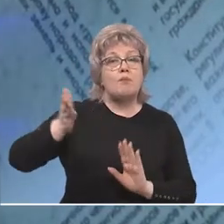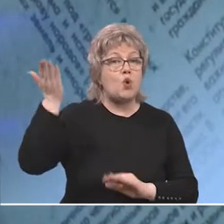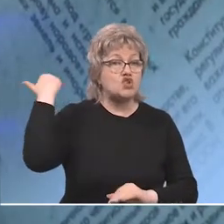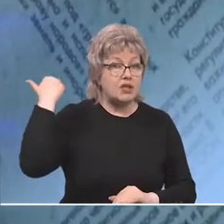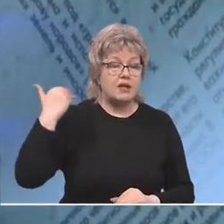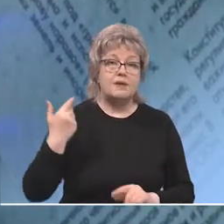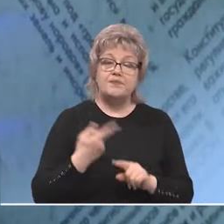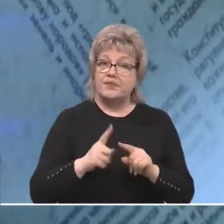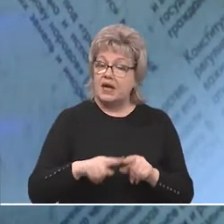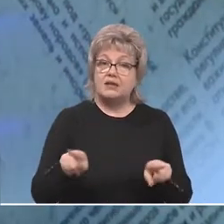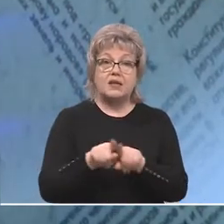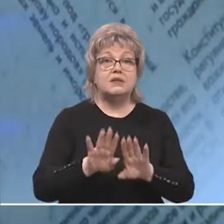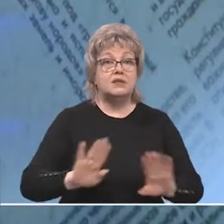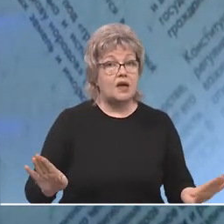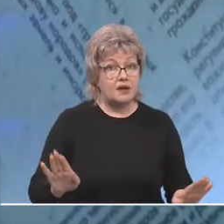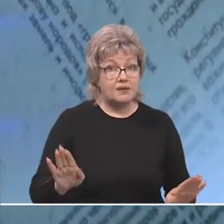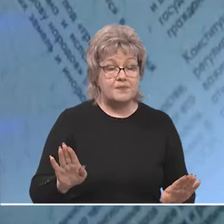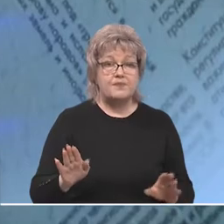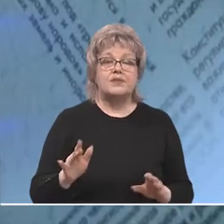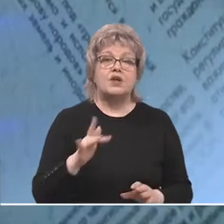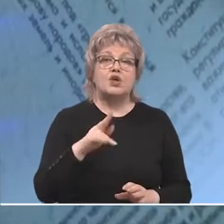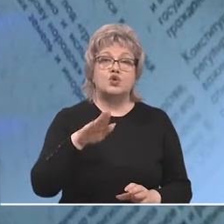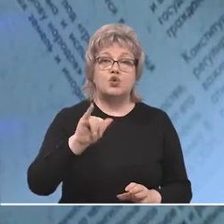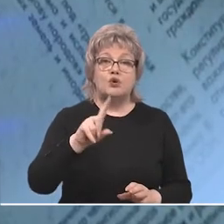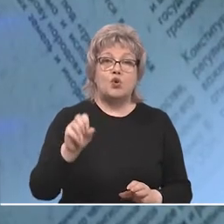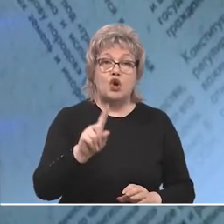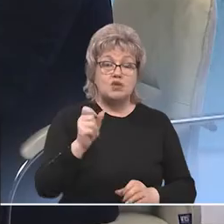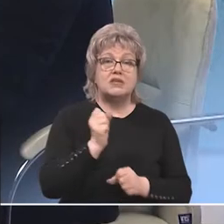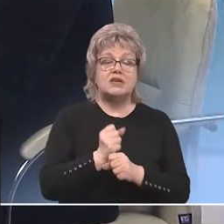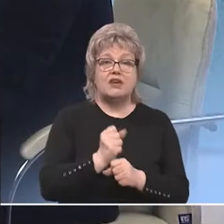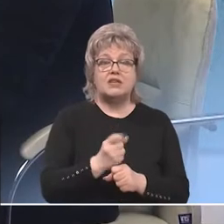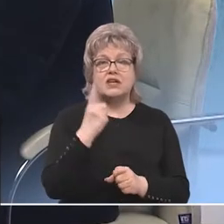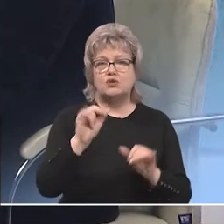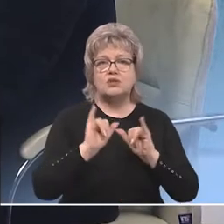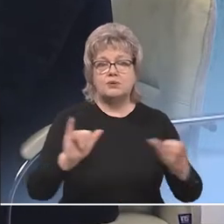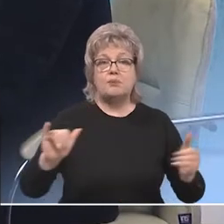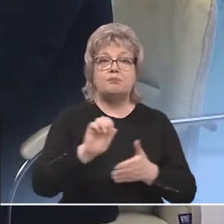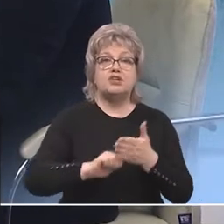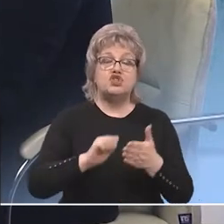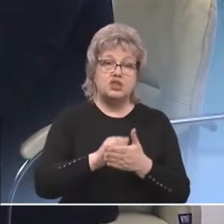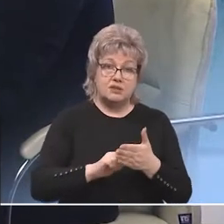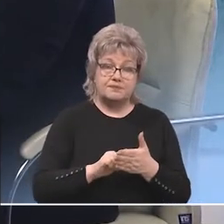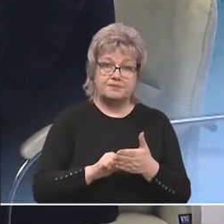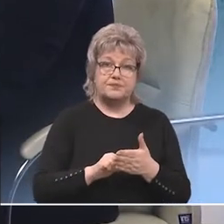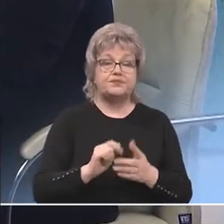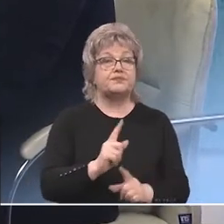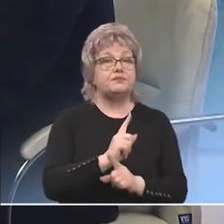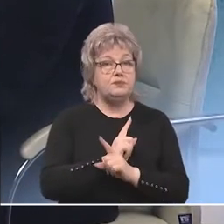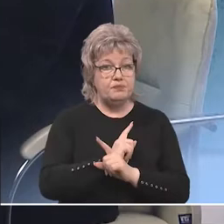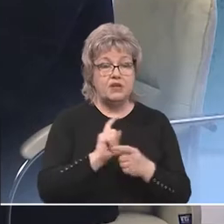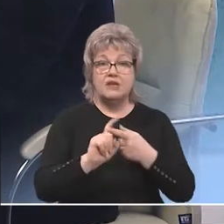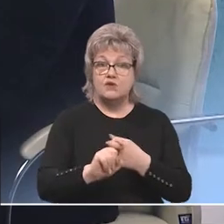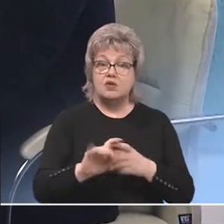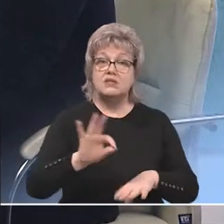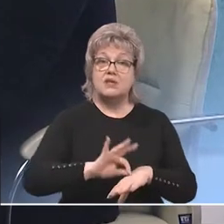но это совершенно не так. И туберкулез является одной из самых распространенных причин смертности от